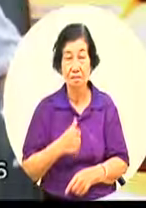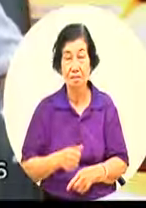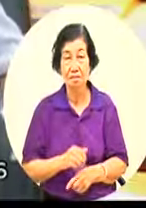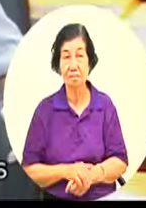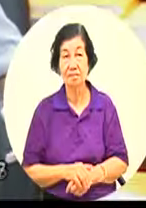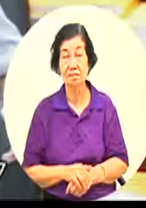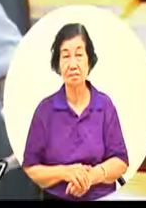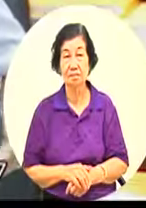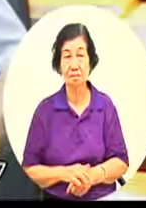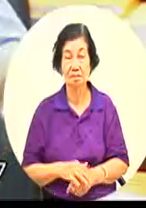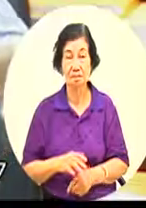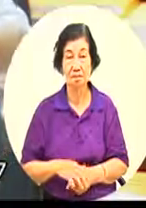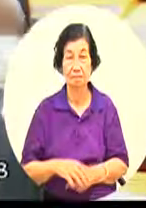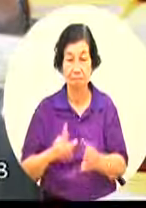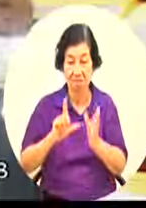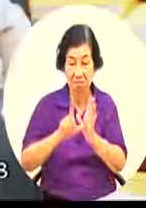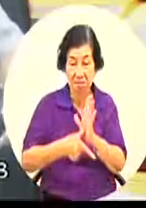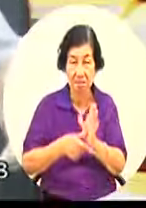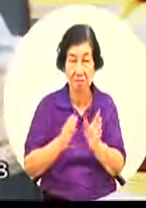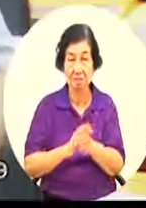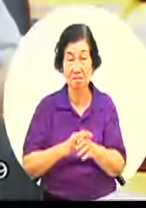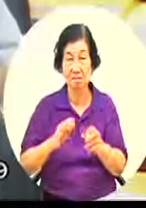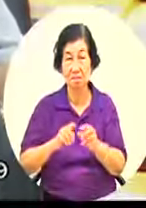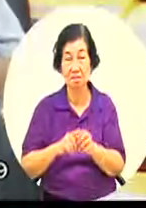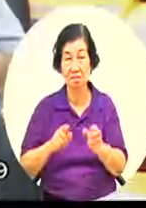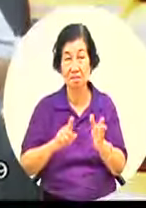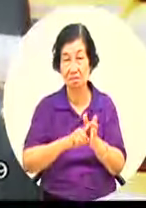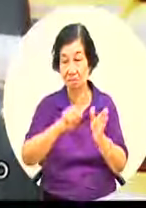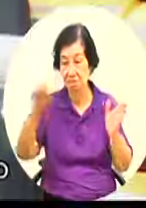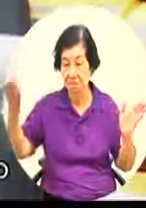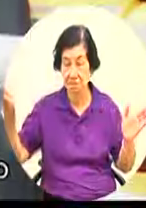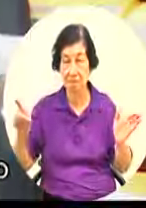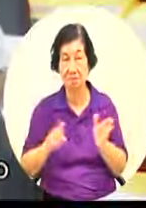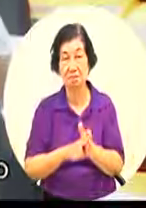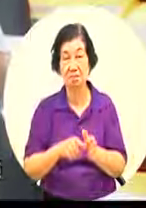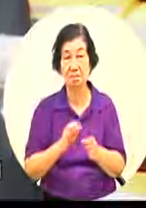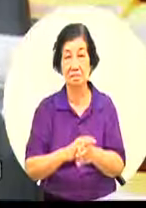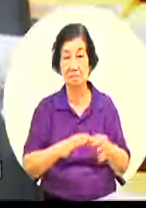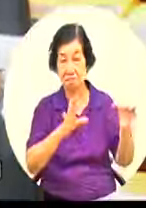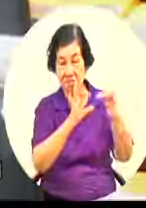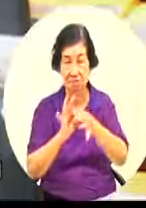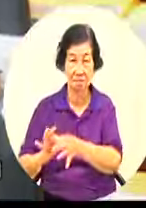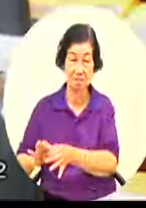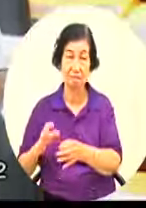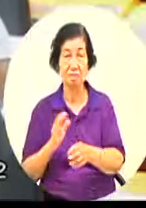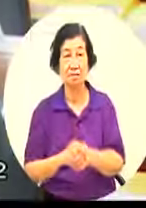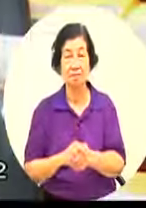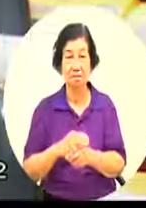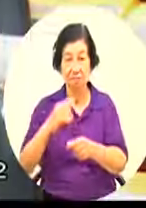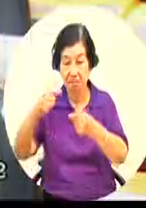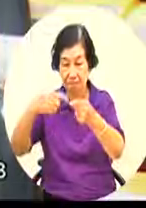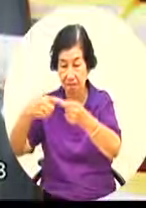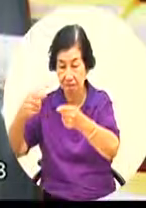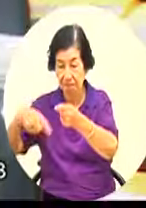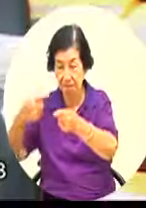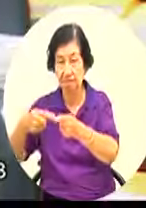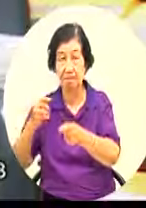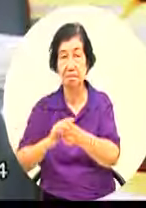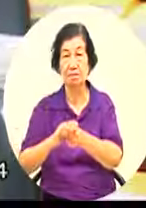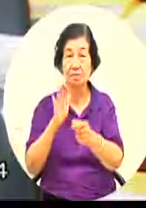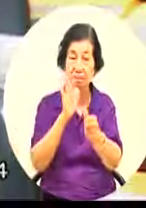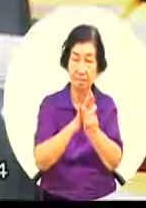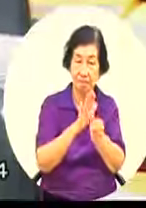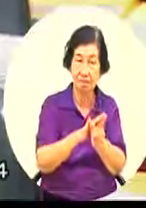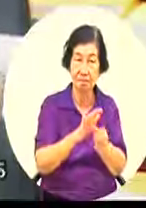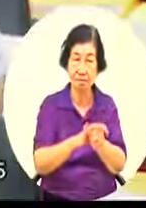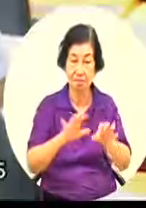常态性，而且我觉得这个地方真的有一个需要持续性来做这样的，每年可以让这个地方再往前